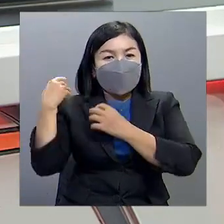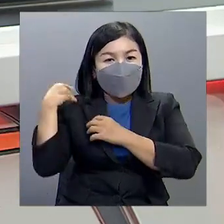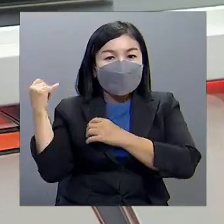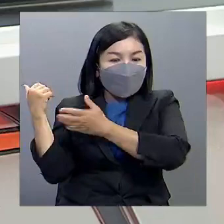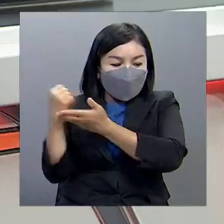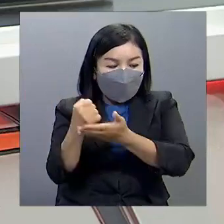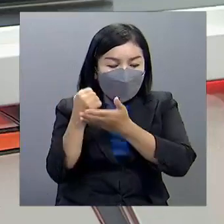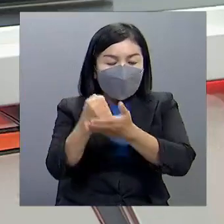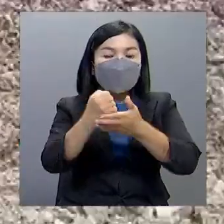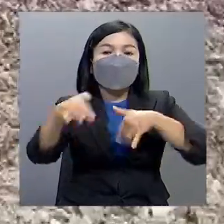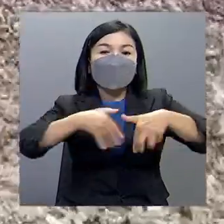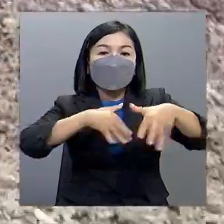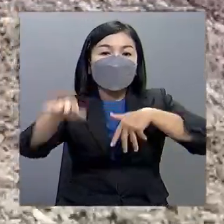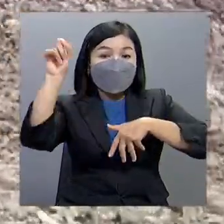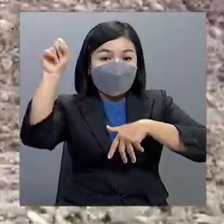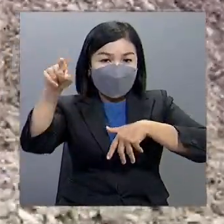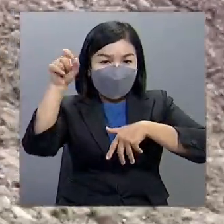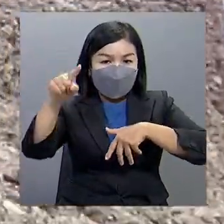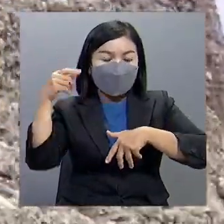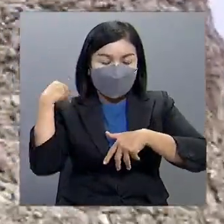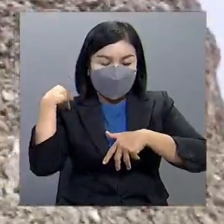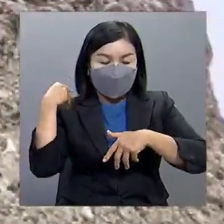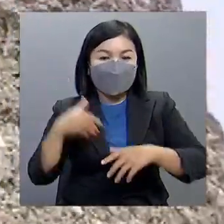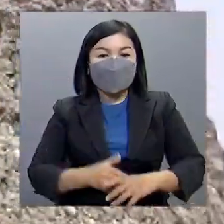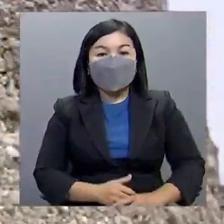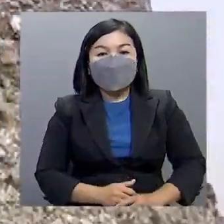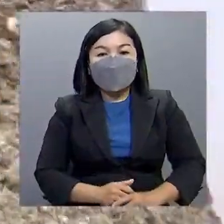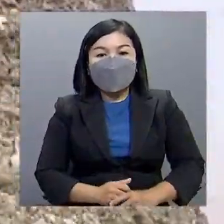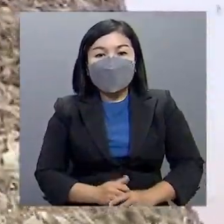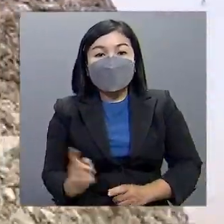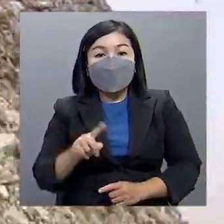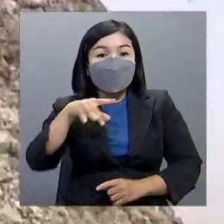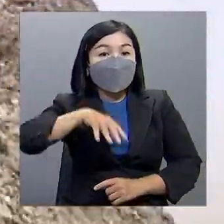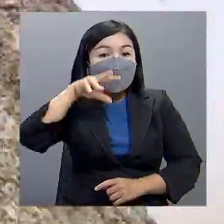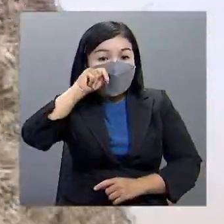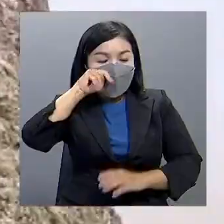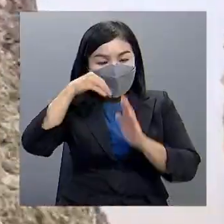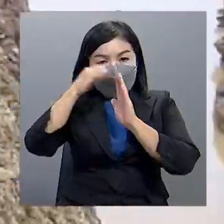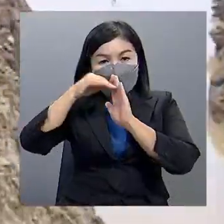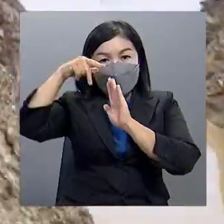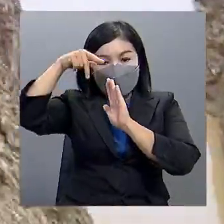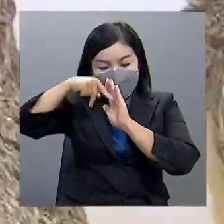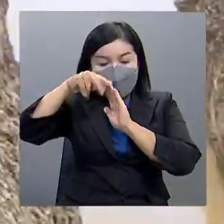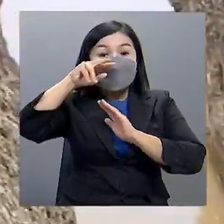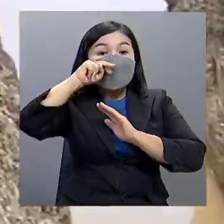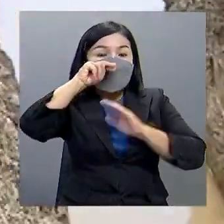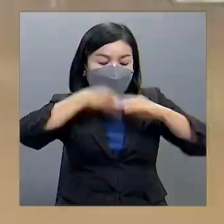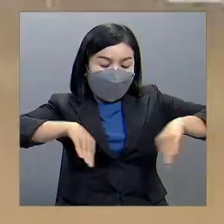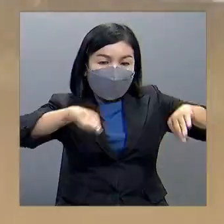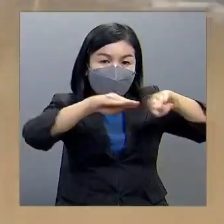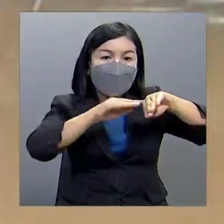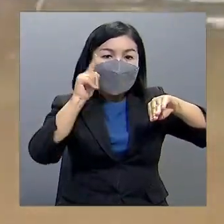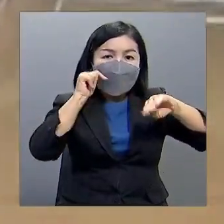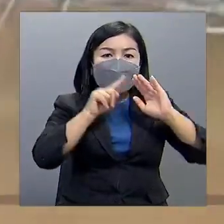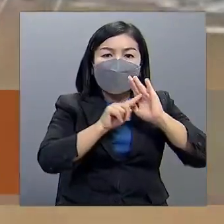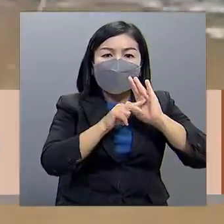ประชาชนอย่างเร่งด่วนค่ะเจ้าหน้าที่ชลประทานจังหวัดแพร่เข้าตรวจสอบอ่างเก็บน้ำแม่แคมตำบลสวนเขื่อนอำเภอเมือง